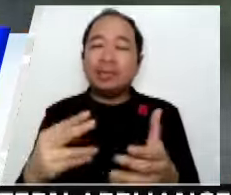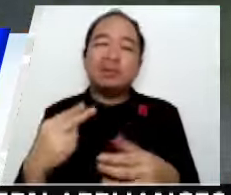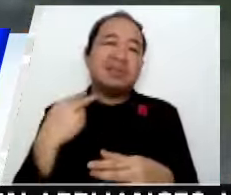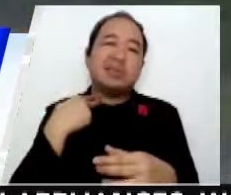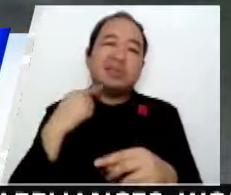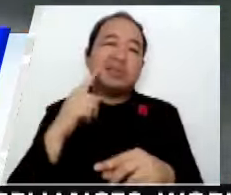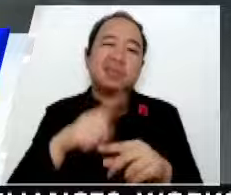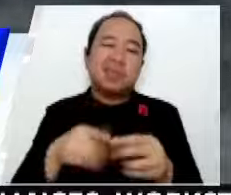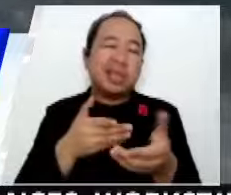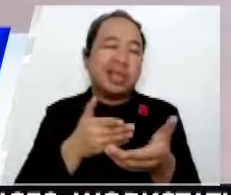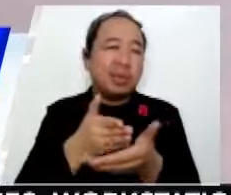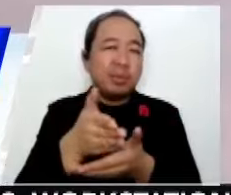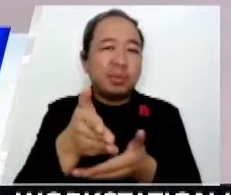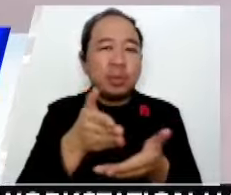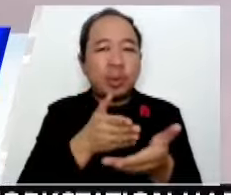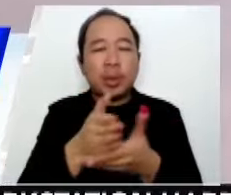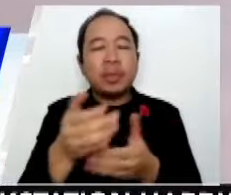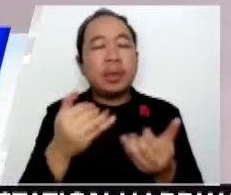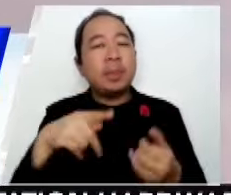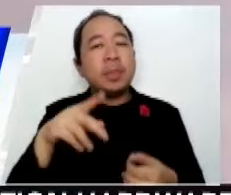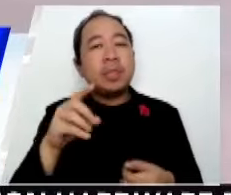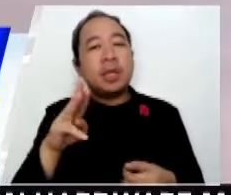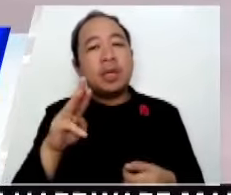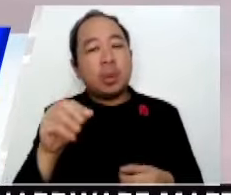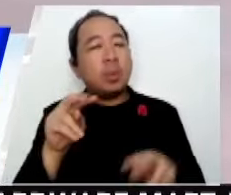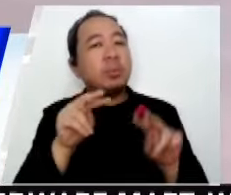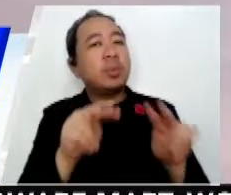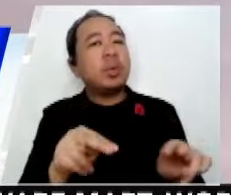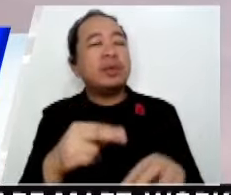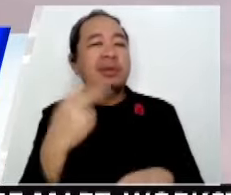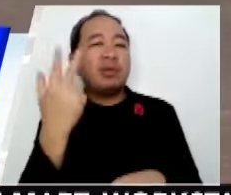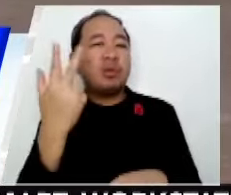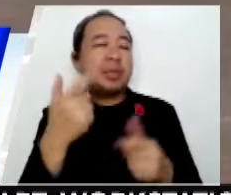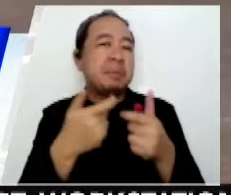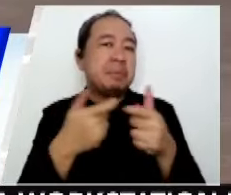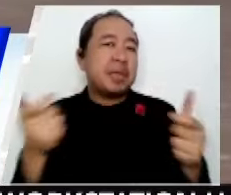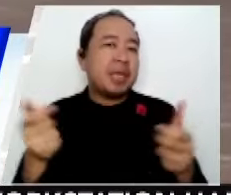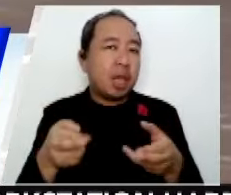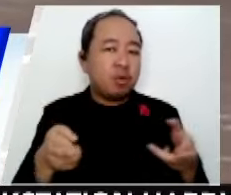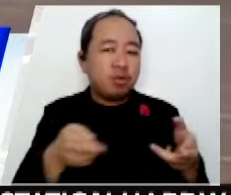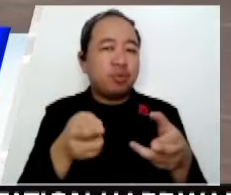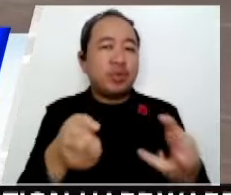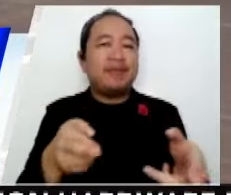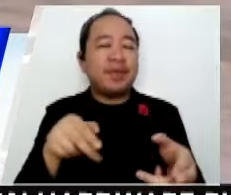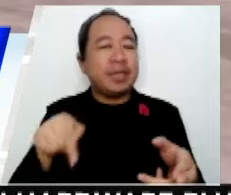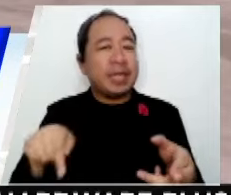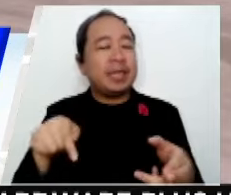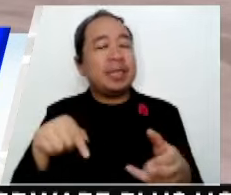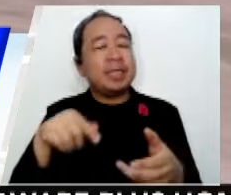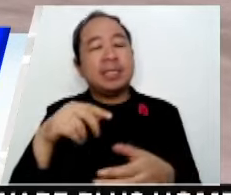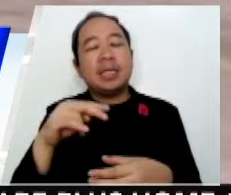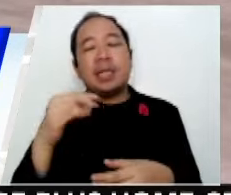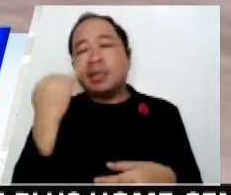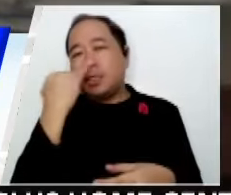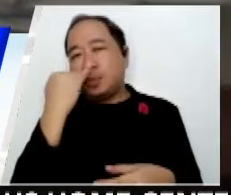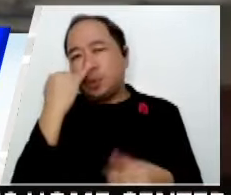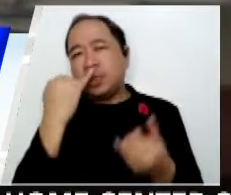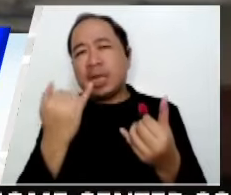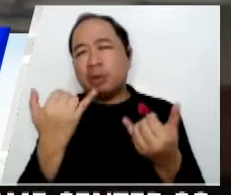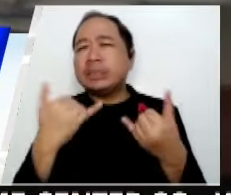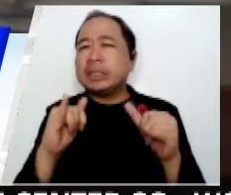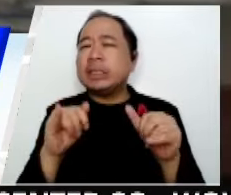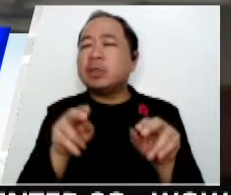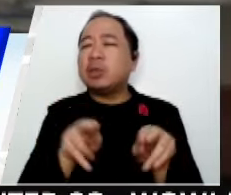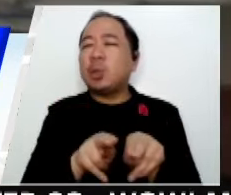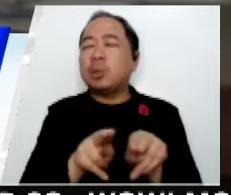din ng PDRRMO ang 3 major river system ng lalawigan na ngayon ay nasa normal level pa naman. Pag red